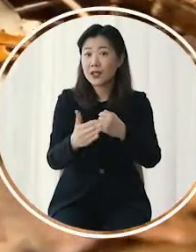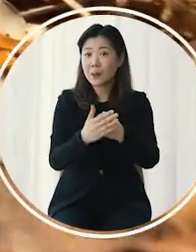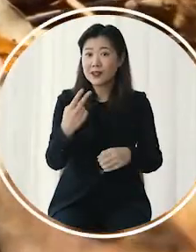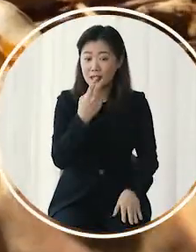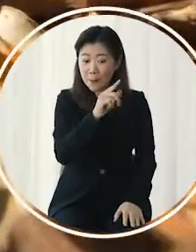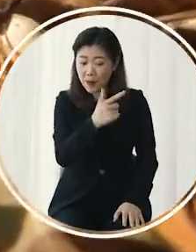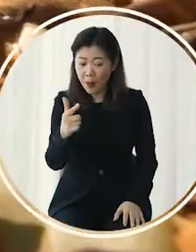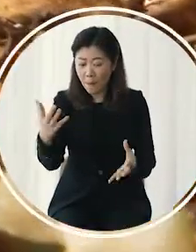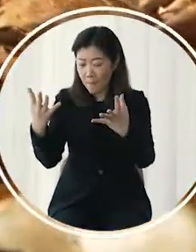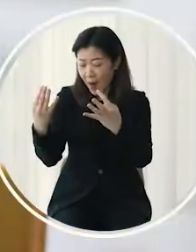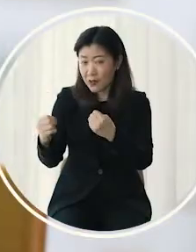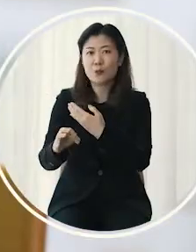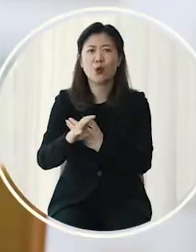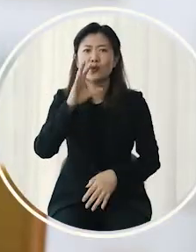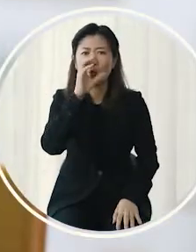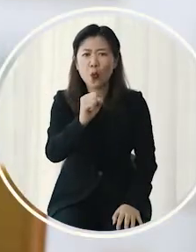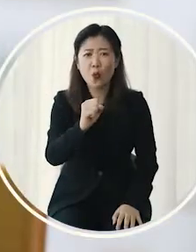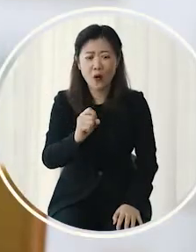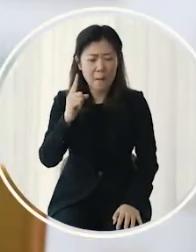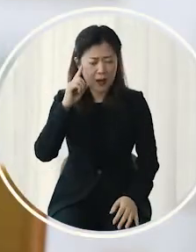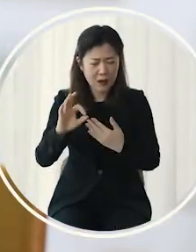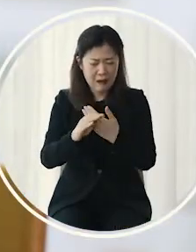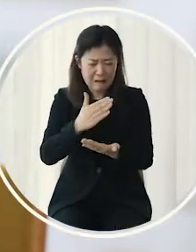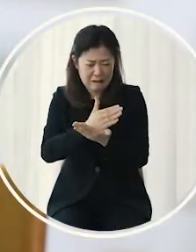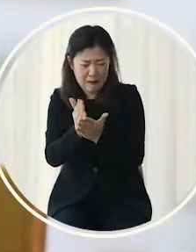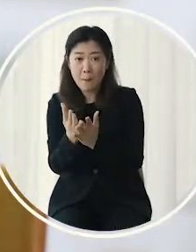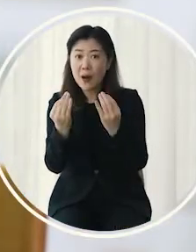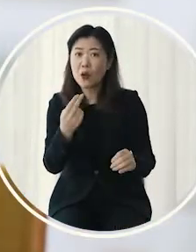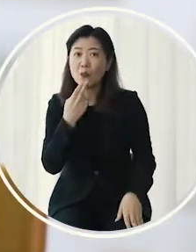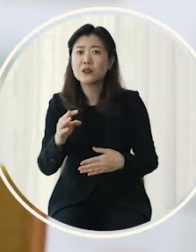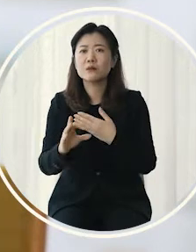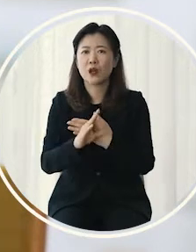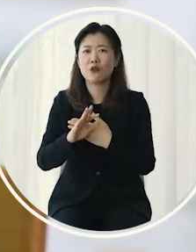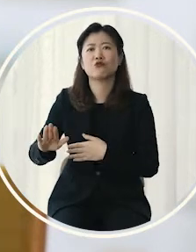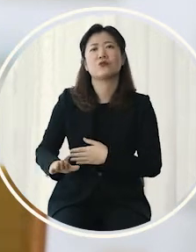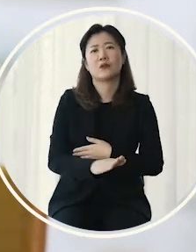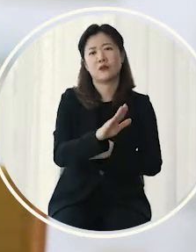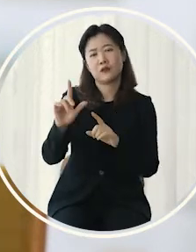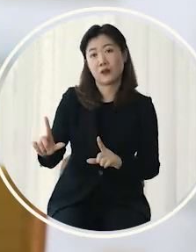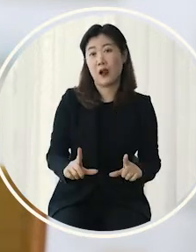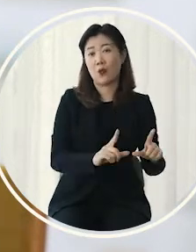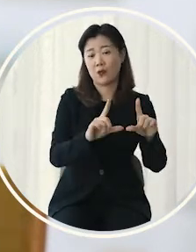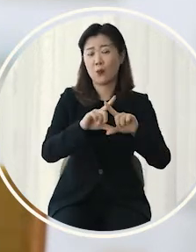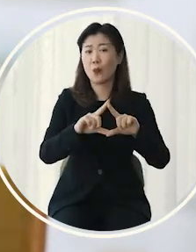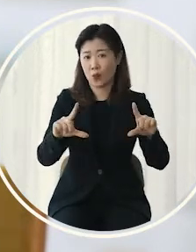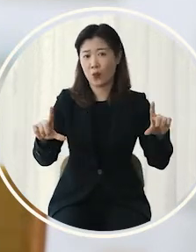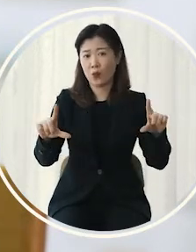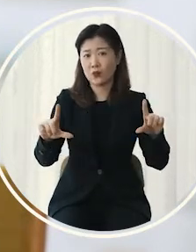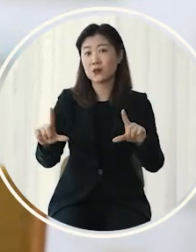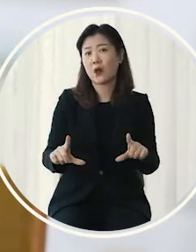생물이 다양할수록 좋은 거고, 다양하지 않다면 우리가 지금 이렇게 살고 있는 이 일상도